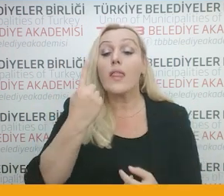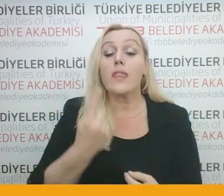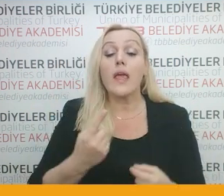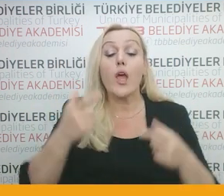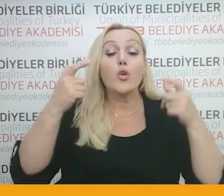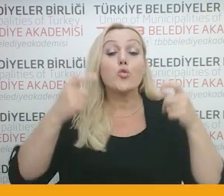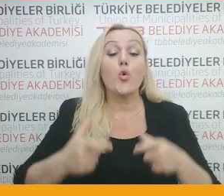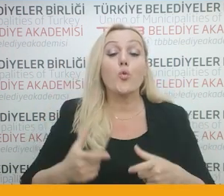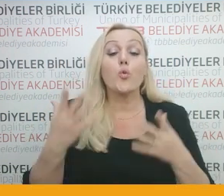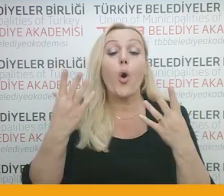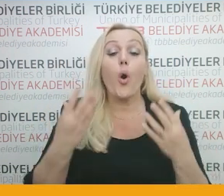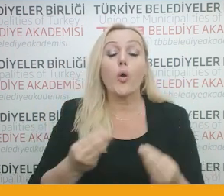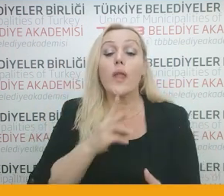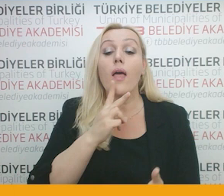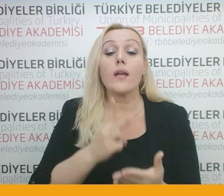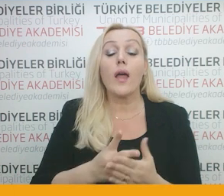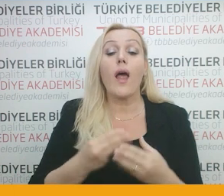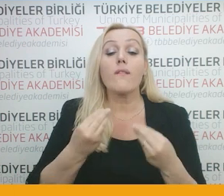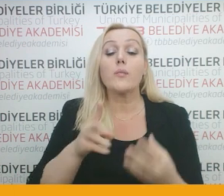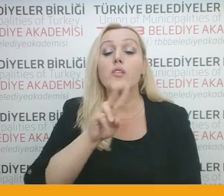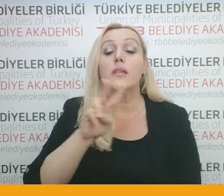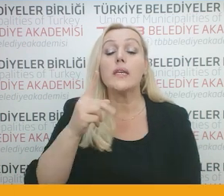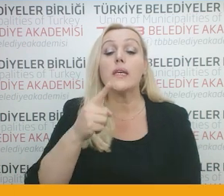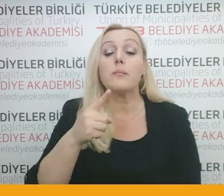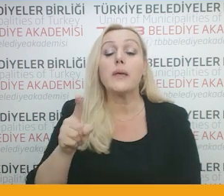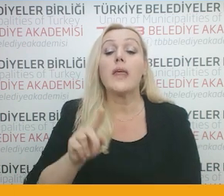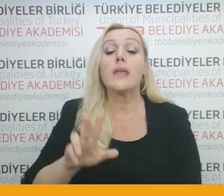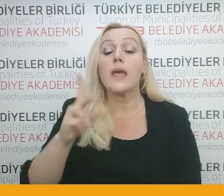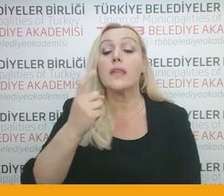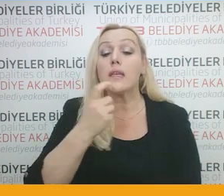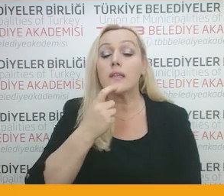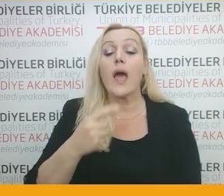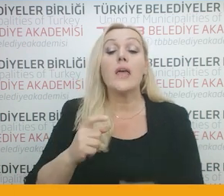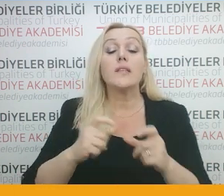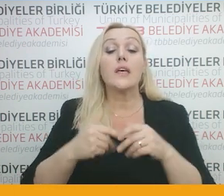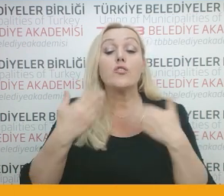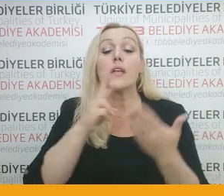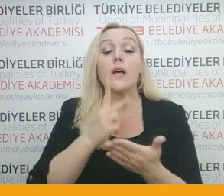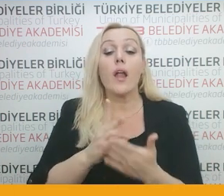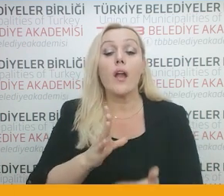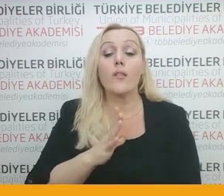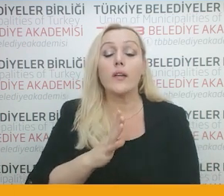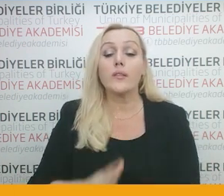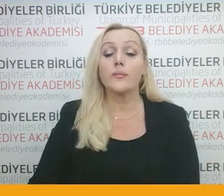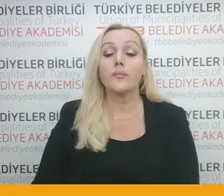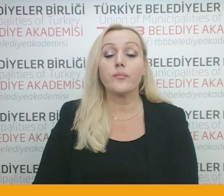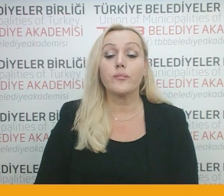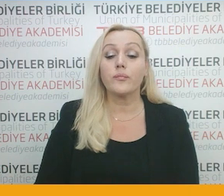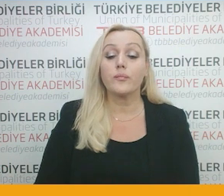sorumlu olduğuna çoğunlukla karar verilmiş. 2007 yılında Sayıştay'ın böyle bir kararı var arkadaşlar.